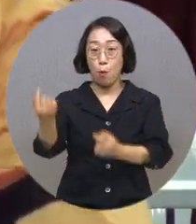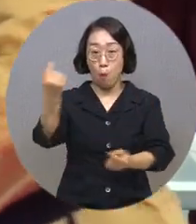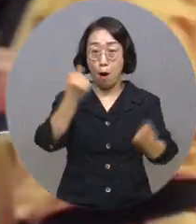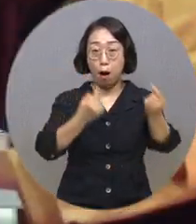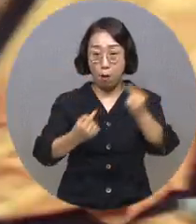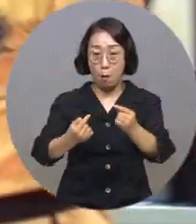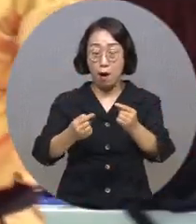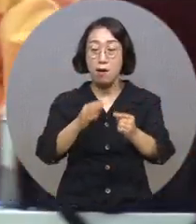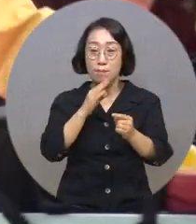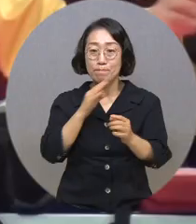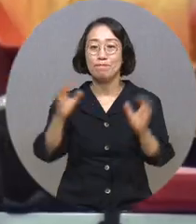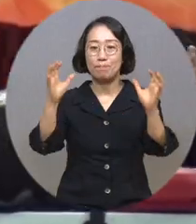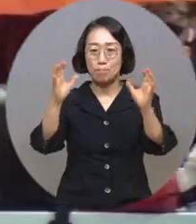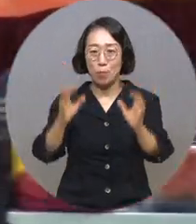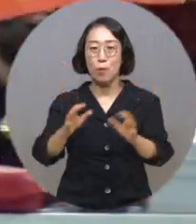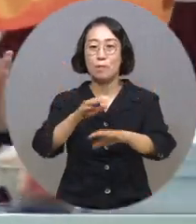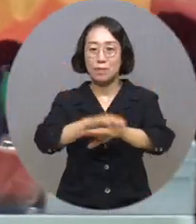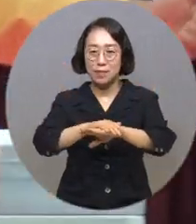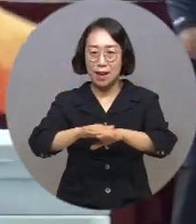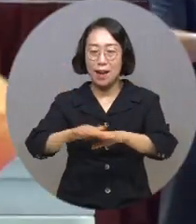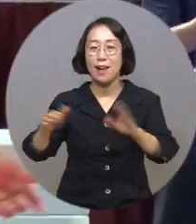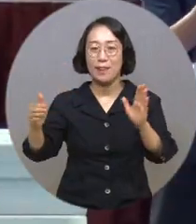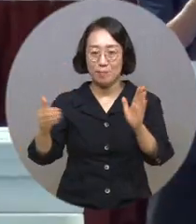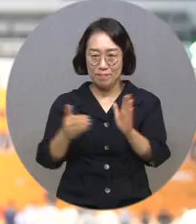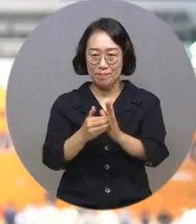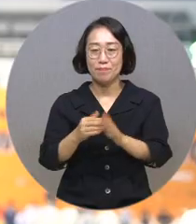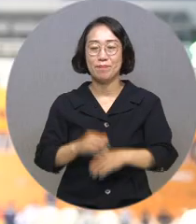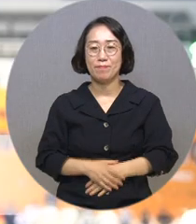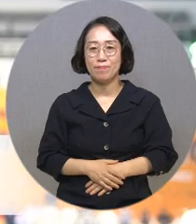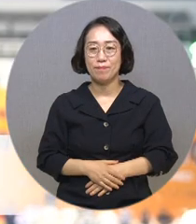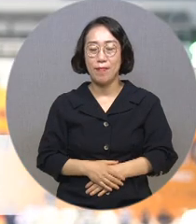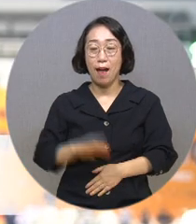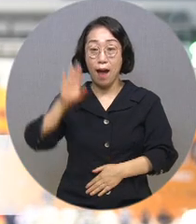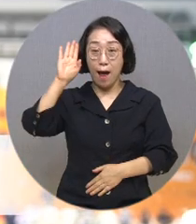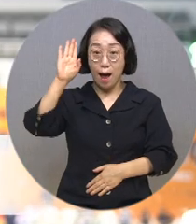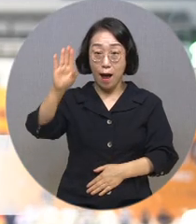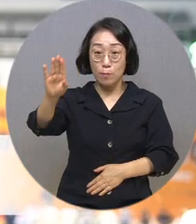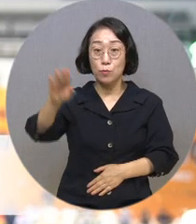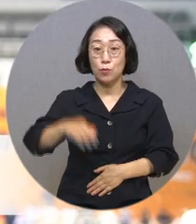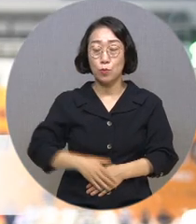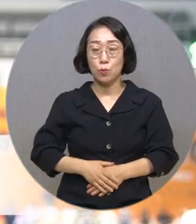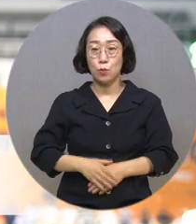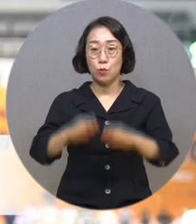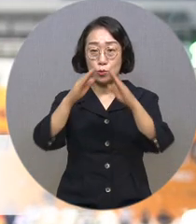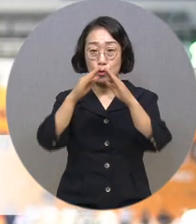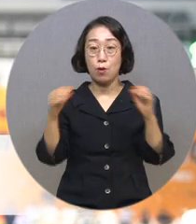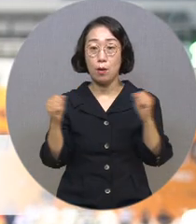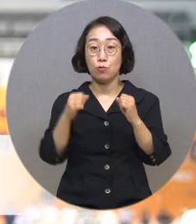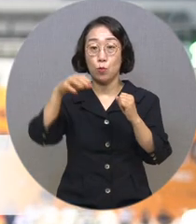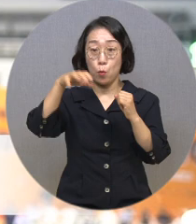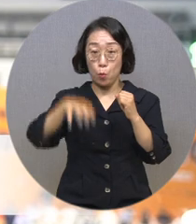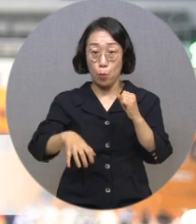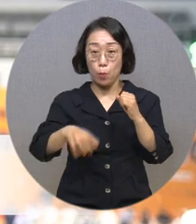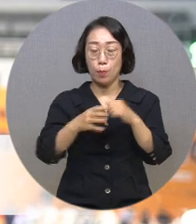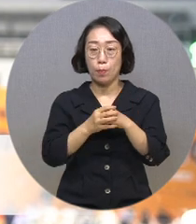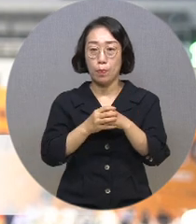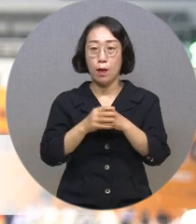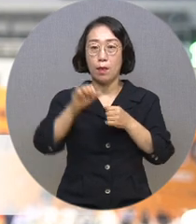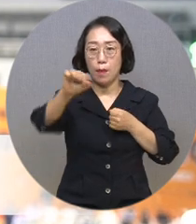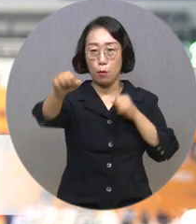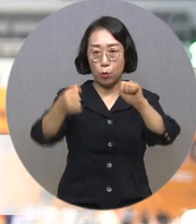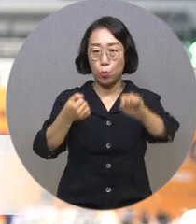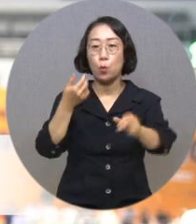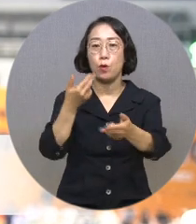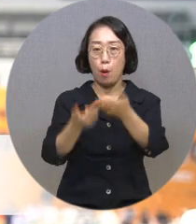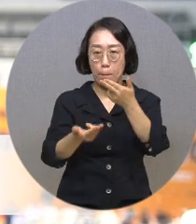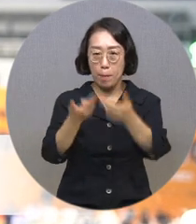함께하는 성공적인 대축제가 되었습니다. 앞으로 우리 전라북도 태권도